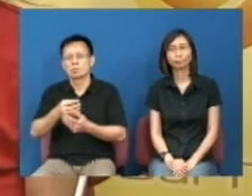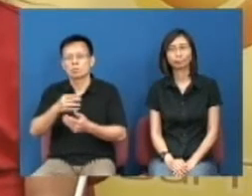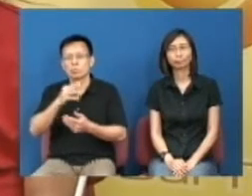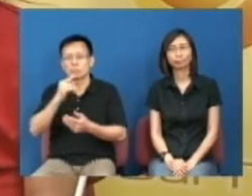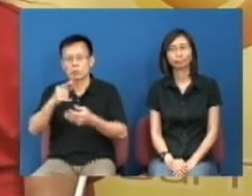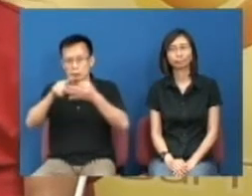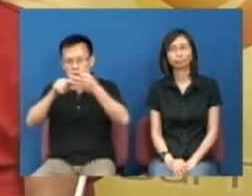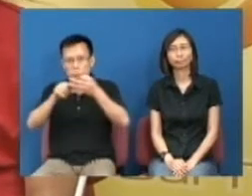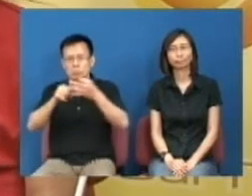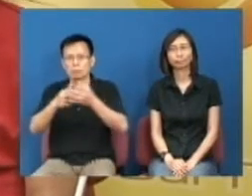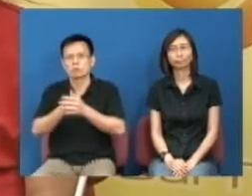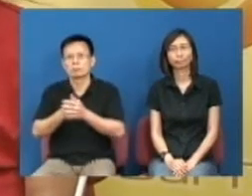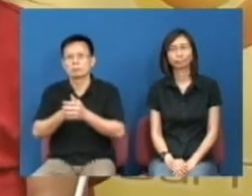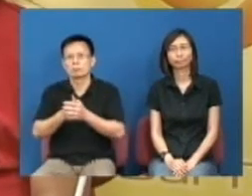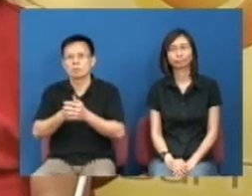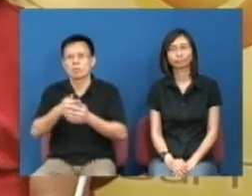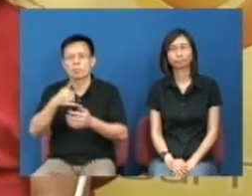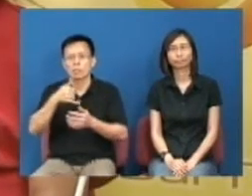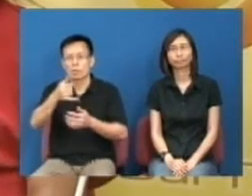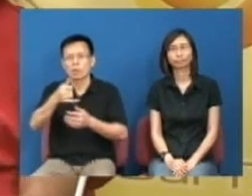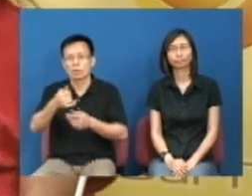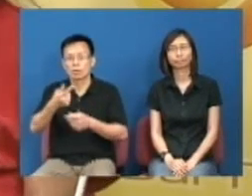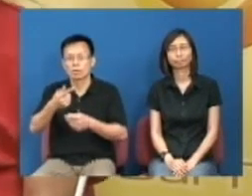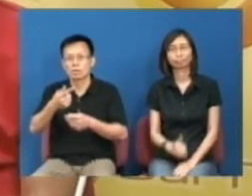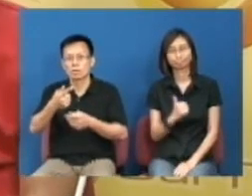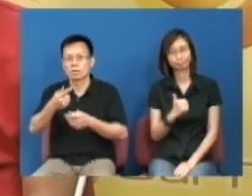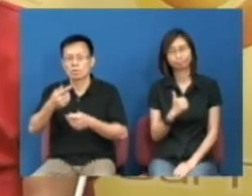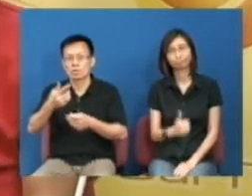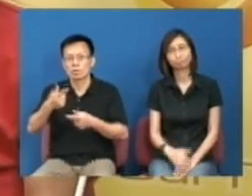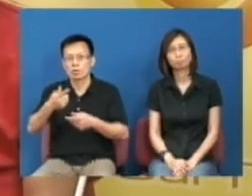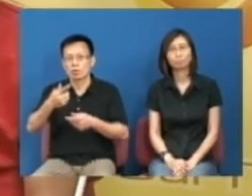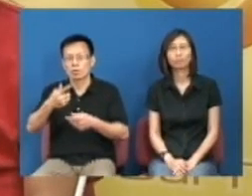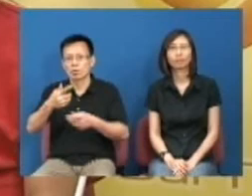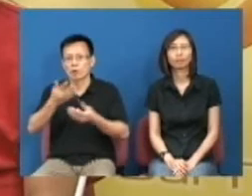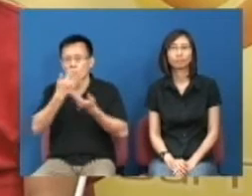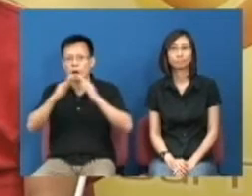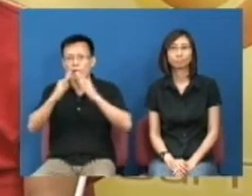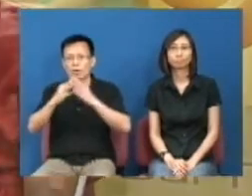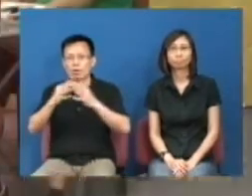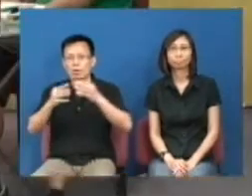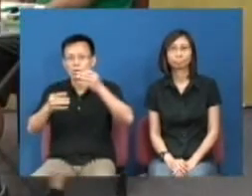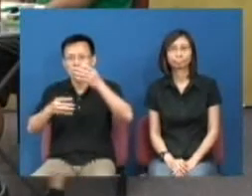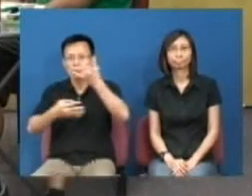晶去福建中學演講說，六四是歷史長河的